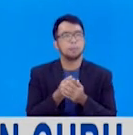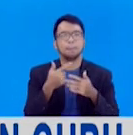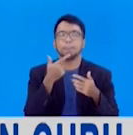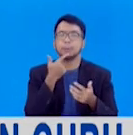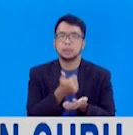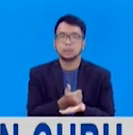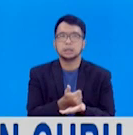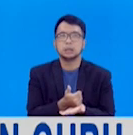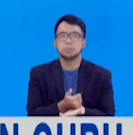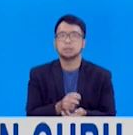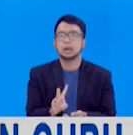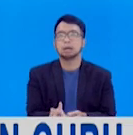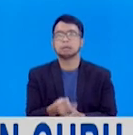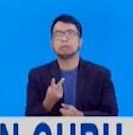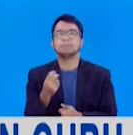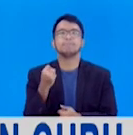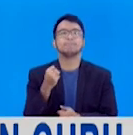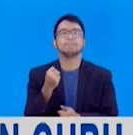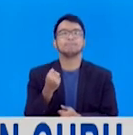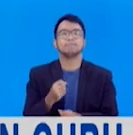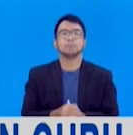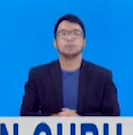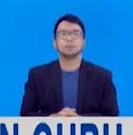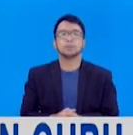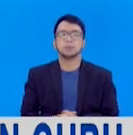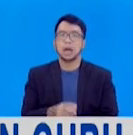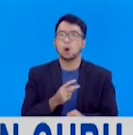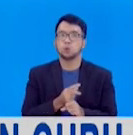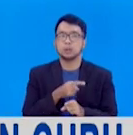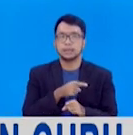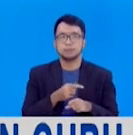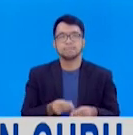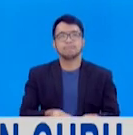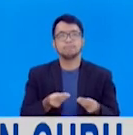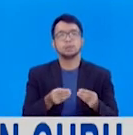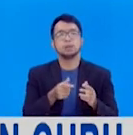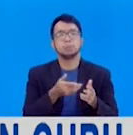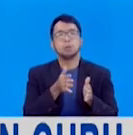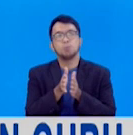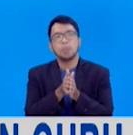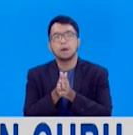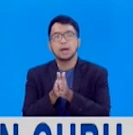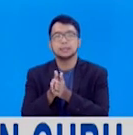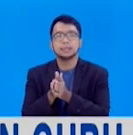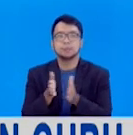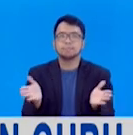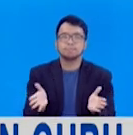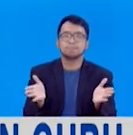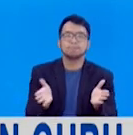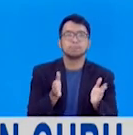tergantikan gurulah yang menginspirasi dan memotivasi anak bangsa pemerintah